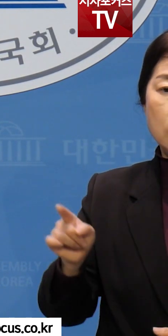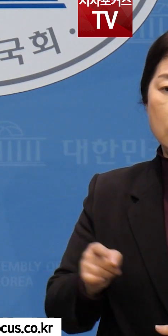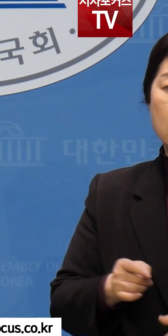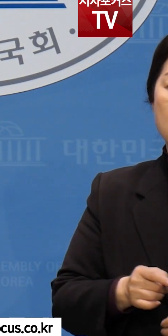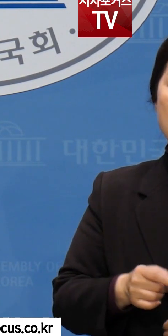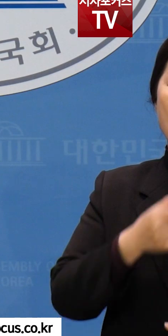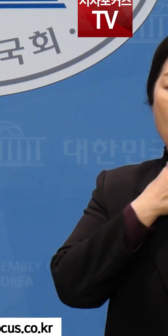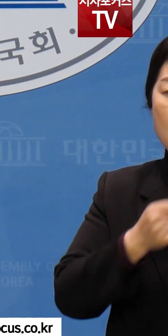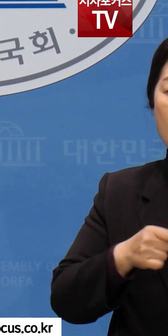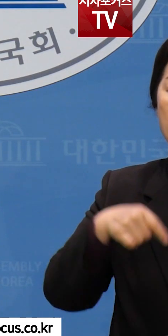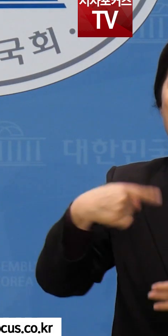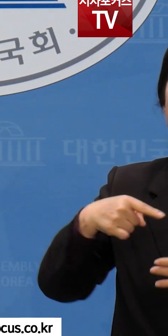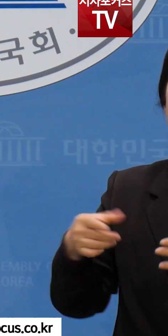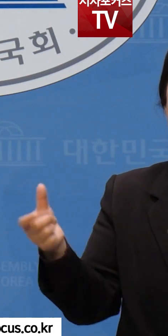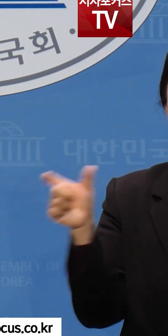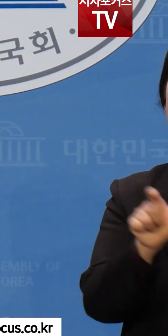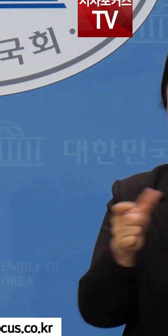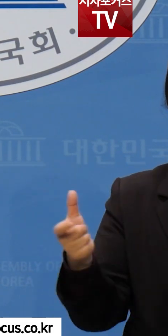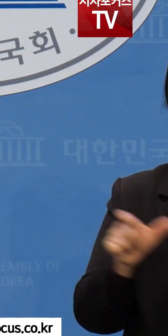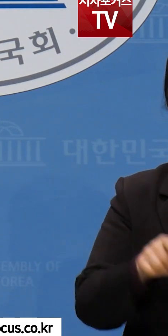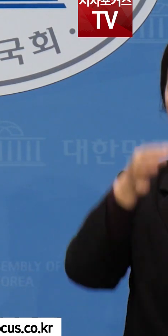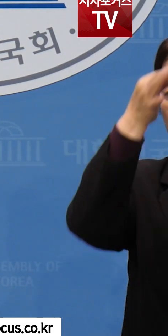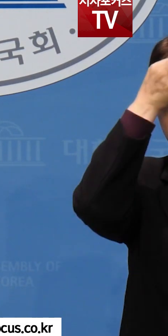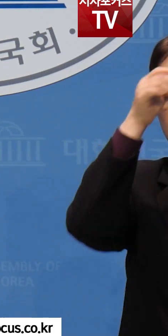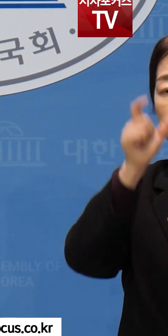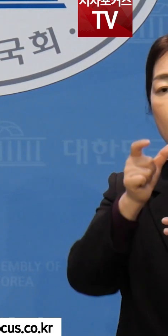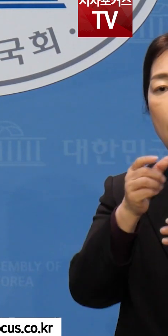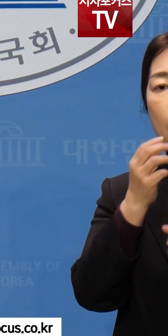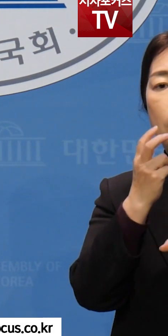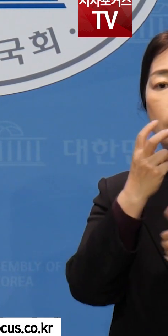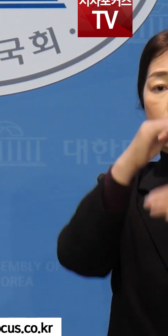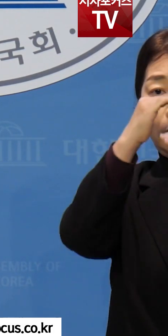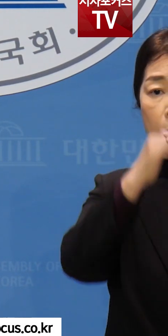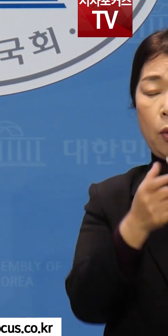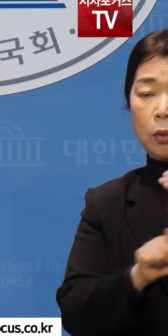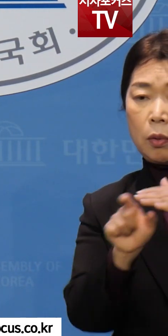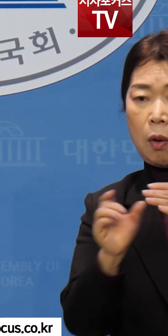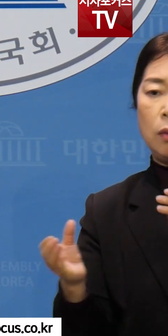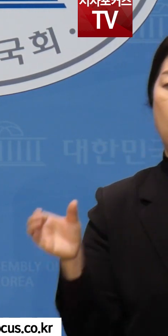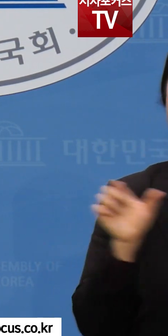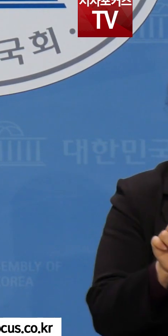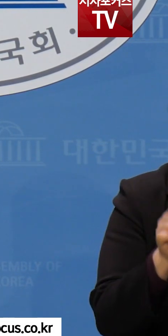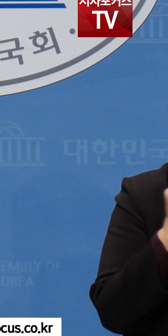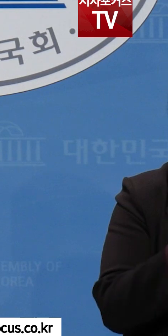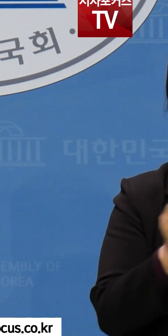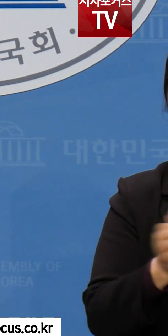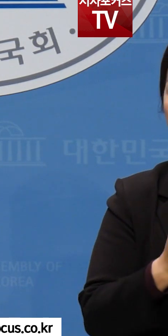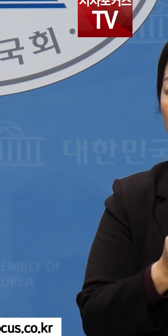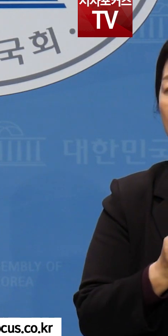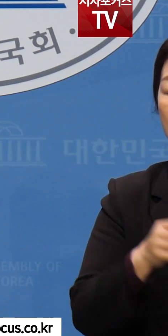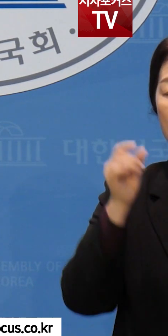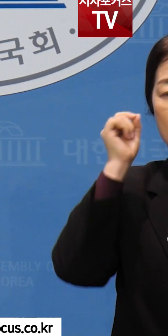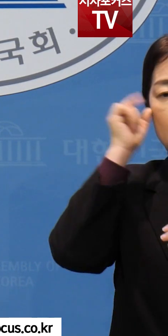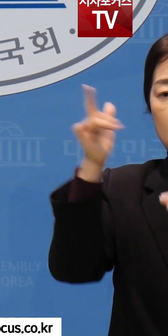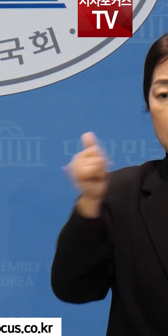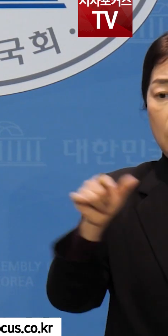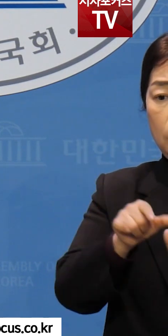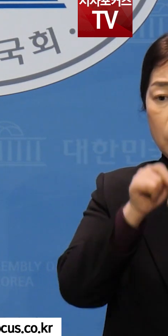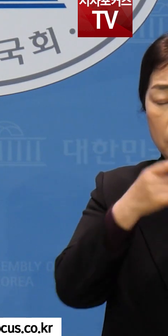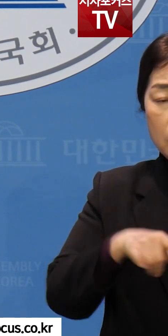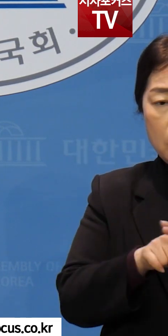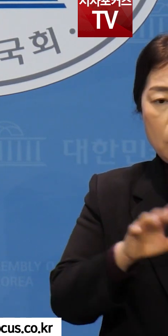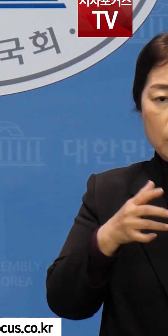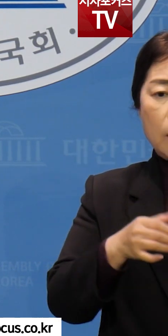요구인 우주산업 클러스터 기능 강화 방안을 추가하였고 최고 인재를 등용하기 위해